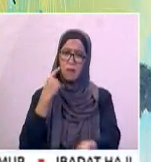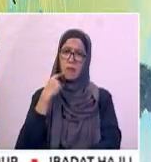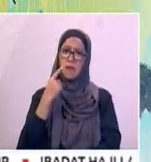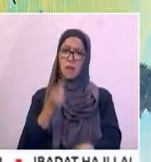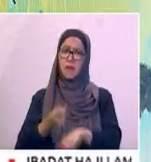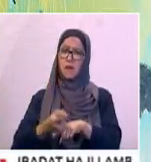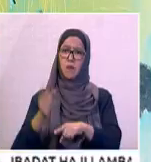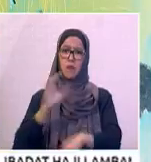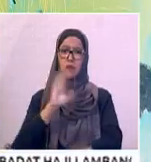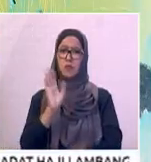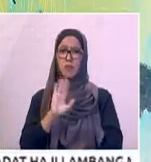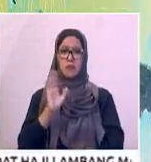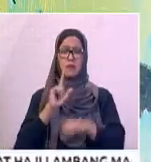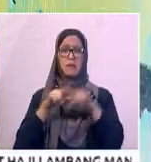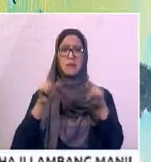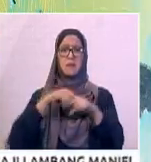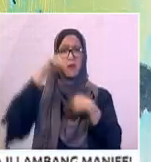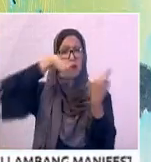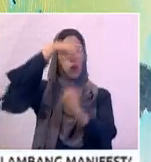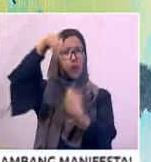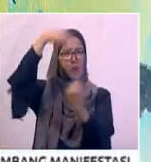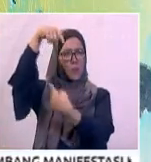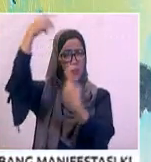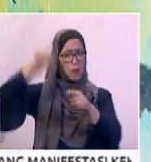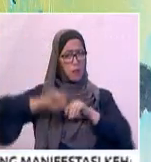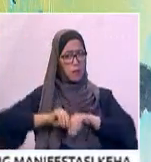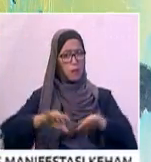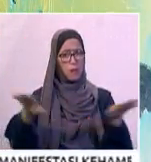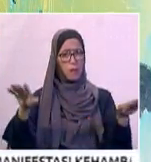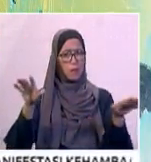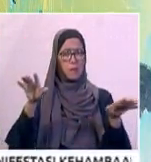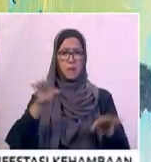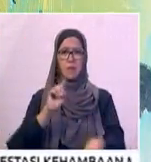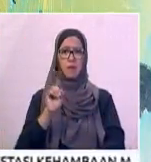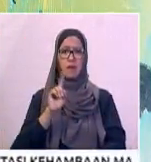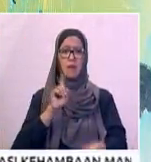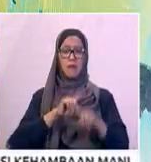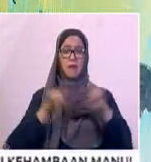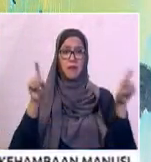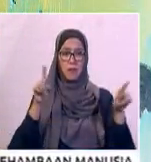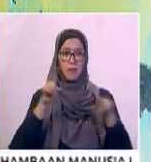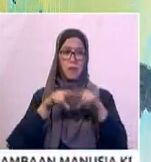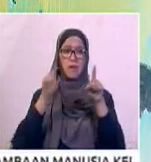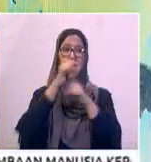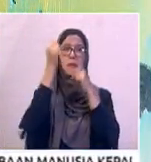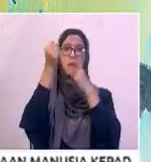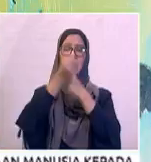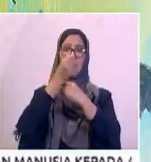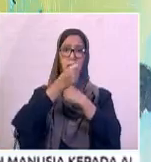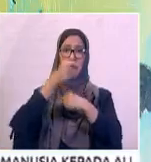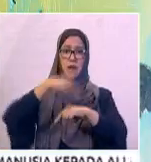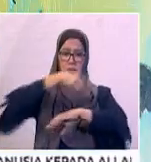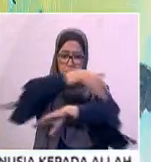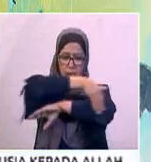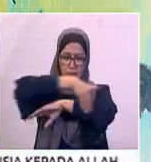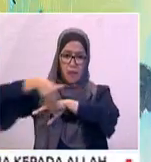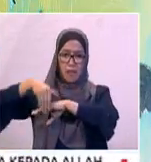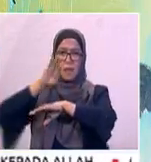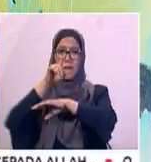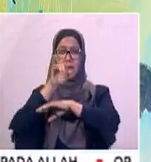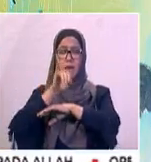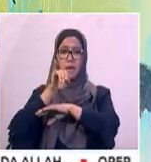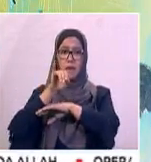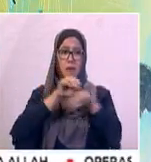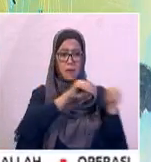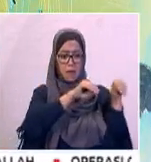membadai utara semenanjung seperti yang ditular. Tetapi fenomena garisan badai yang bergerak melalui utara